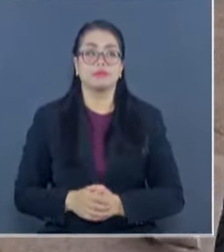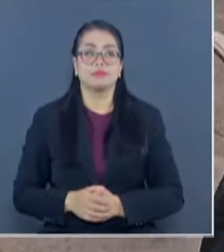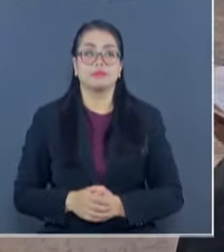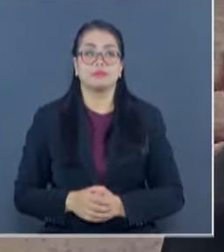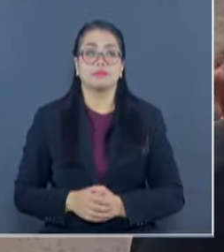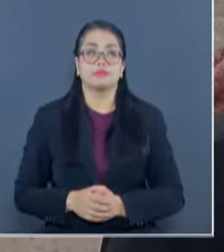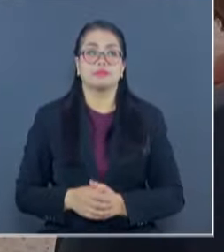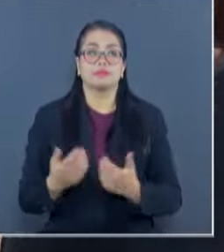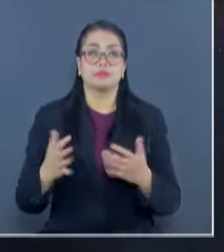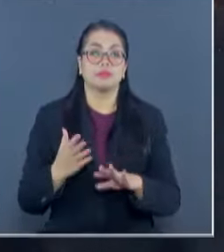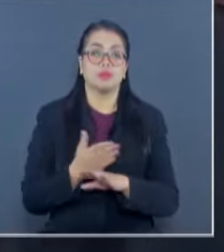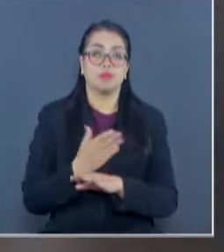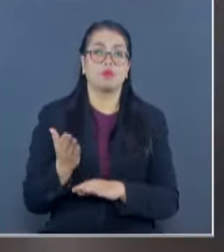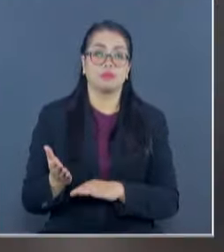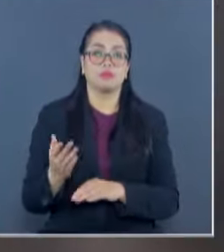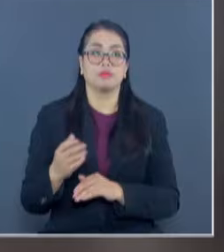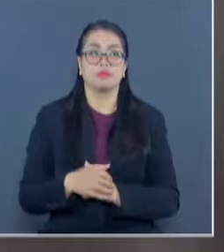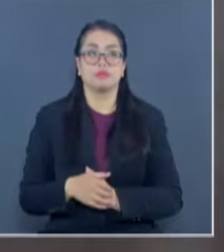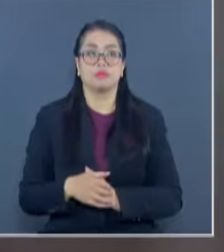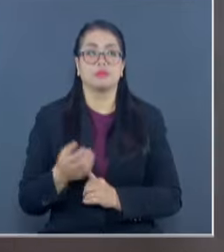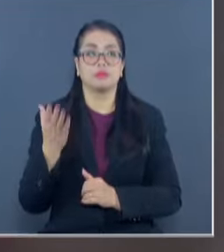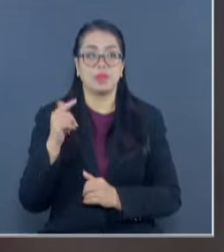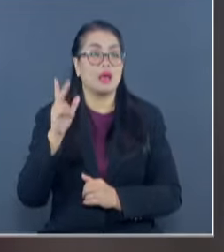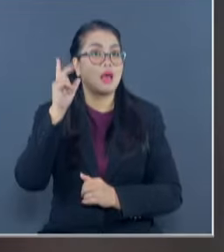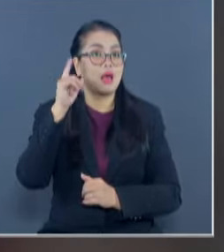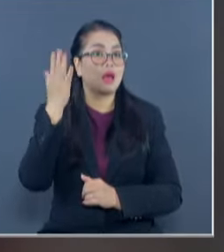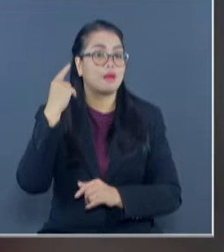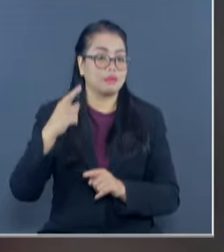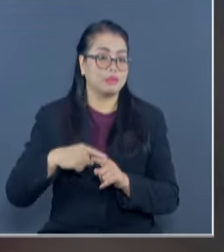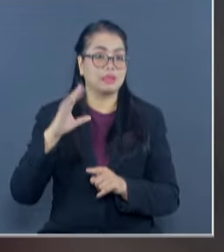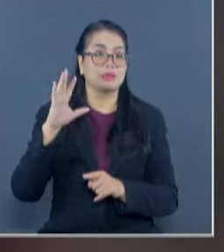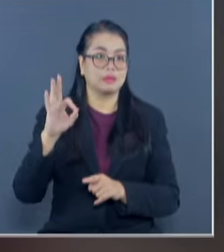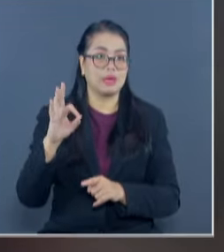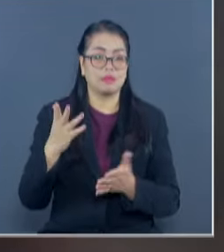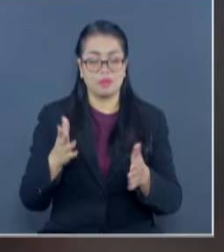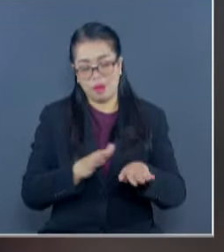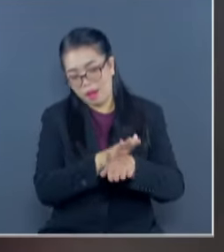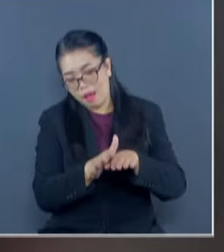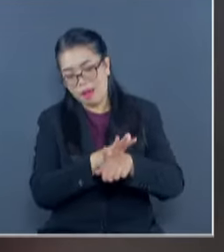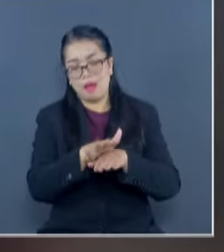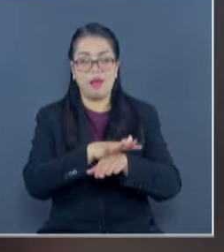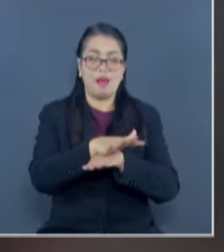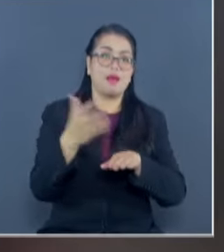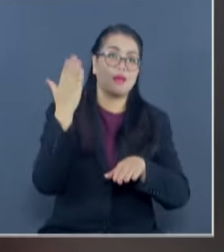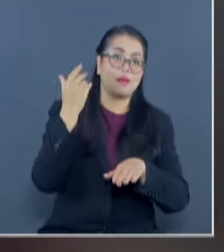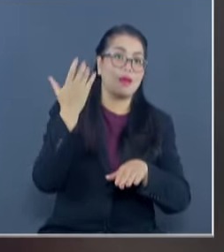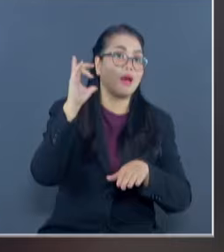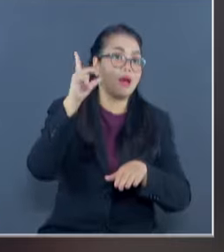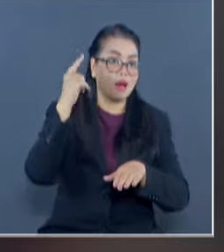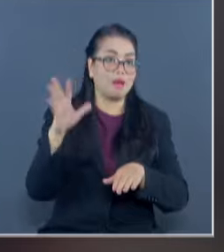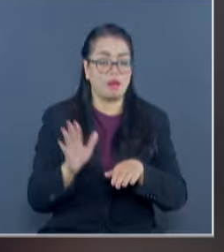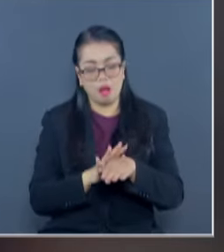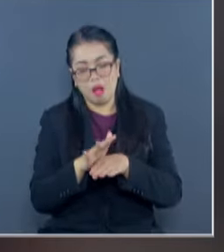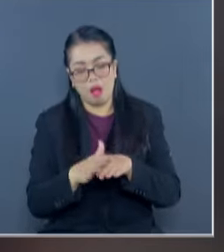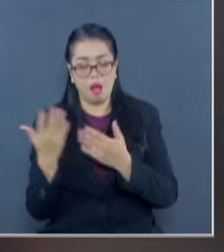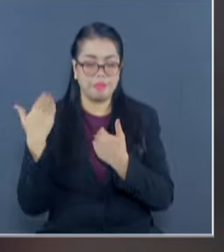หลังจากที่ก่อนหน้านี้พระรูปนี้ครับเคยตกเป็นข่าวเมื่อเดือนกันยายนที่ผ่านมานี่ดูเหตุการณ์เก่าเมื่อเดือนกันยายนเนี่ยนะฮะพฤติกรรมคือเข้